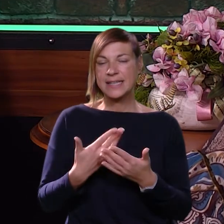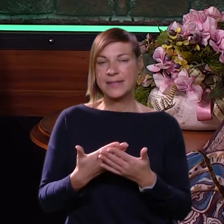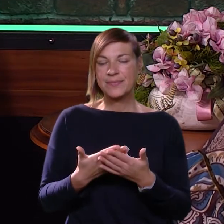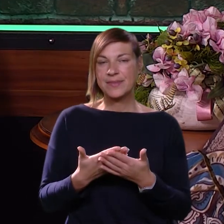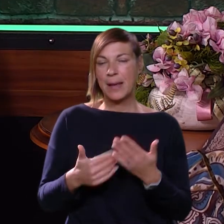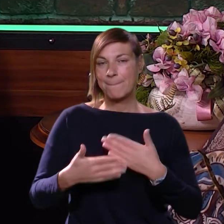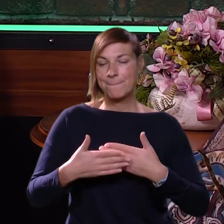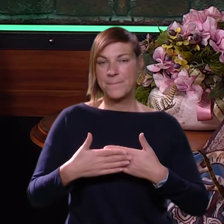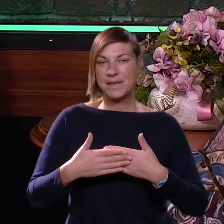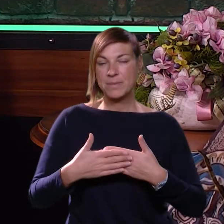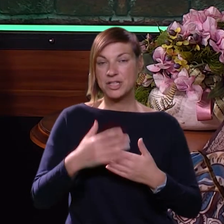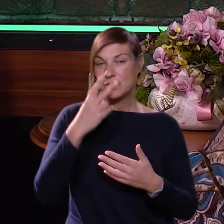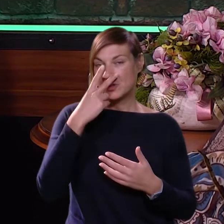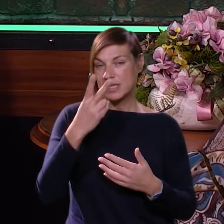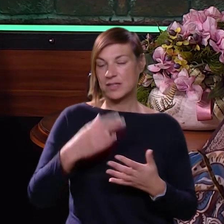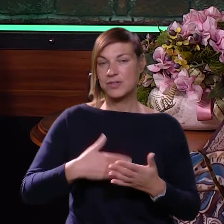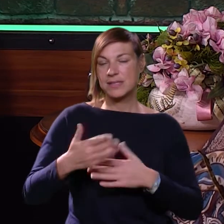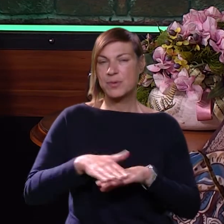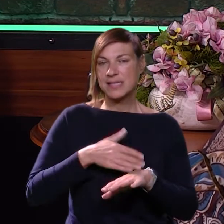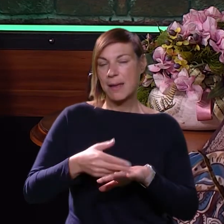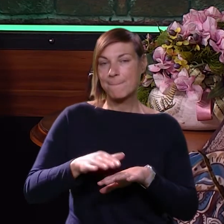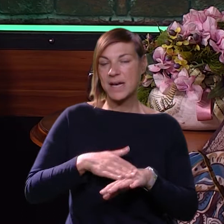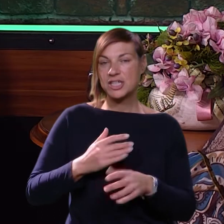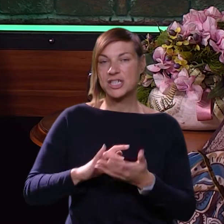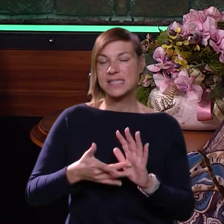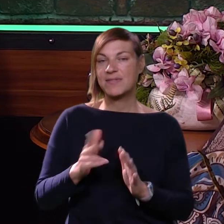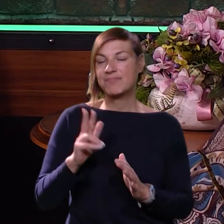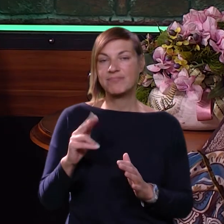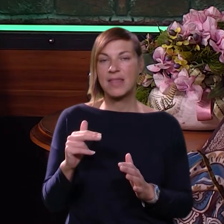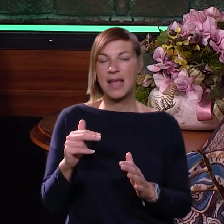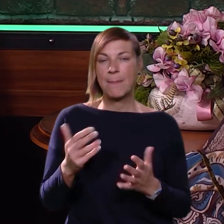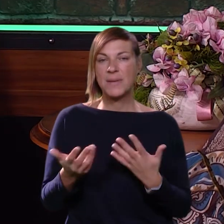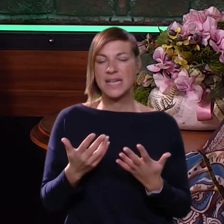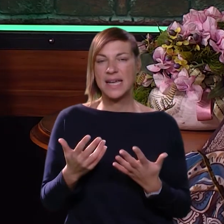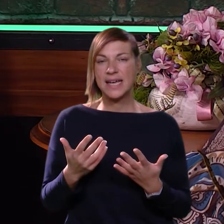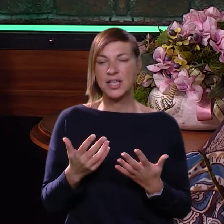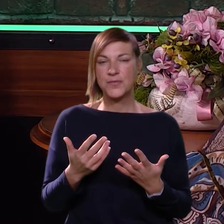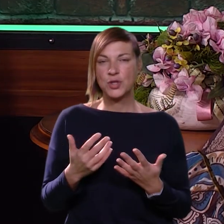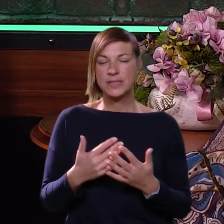u stvari da približim kako bi to izgledalo, to se poslije maže sve. Nema